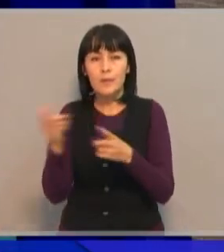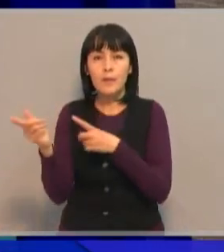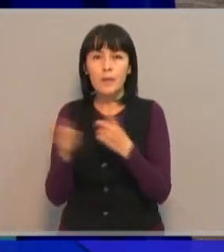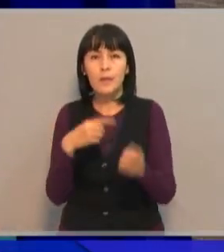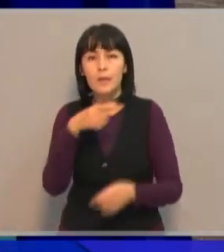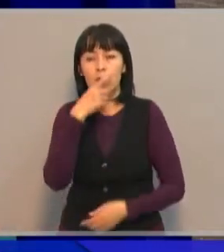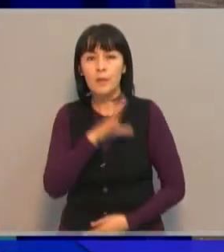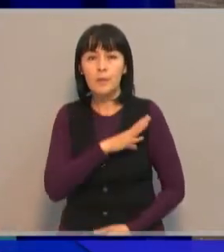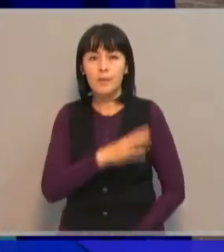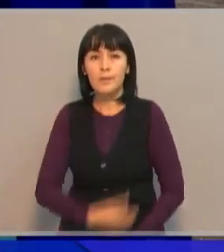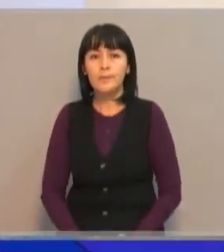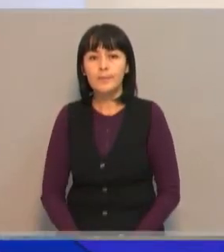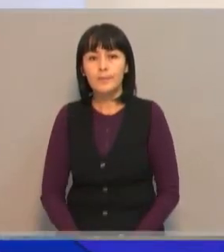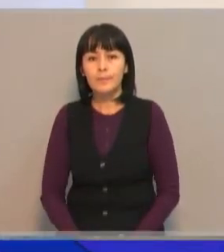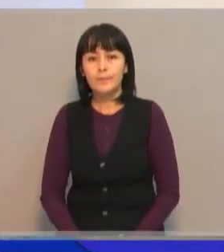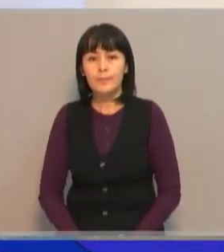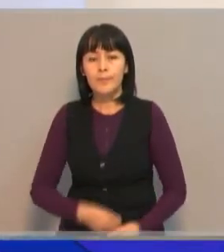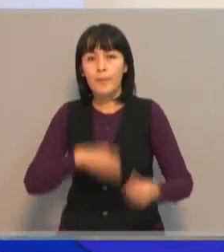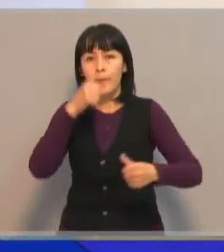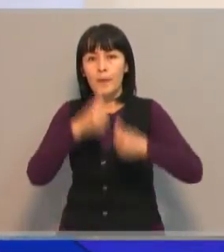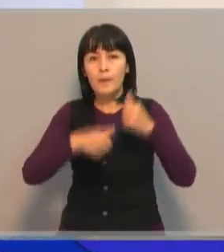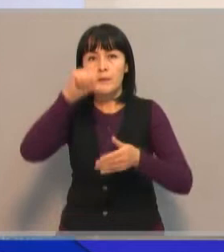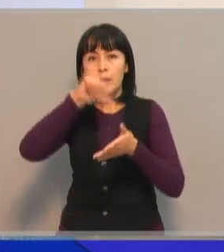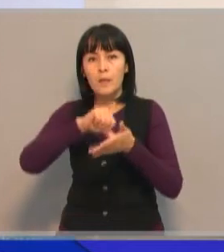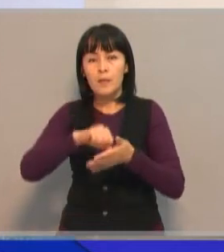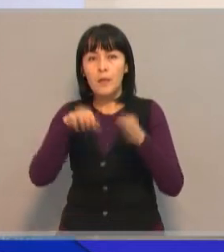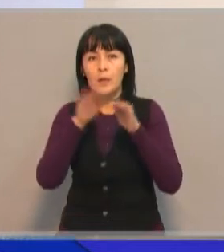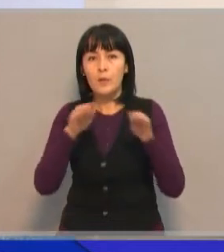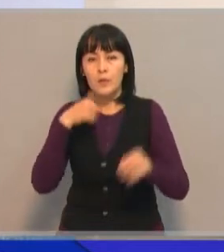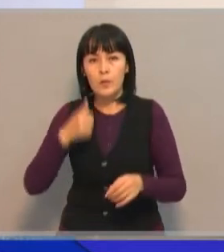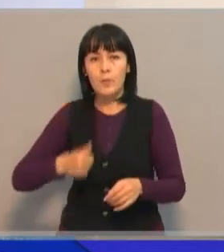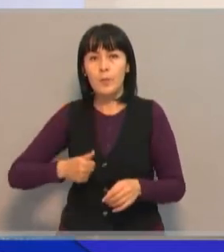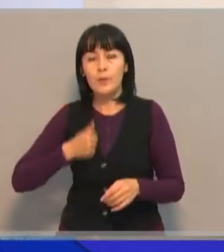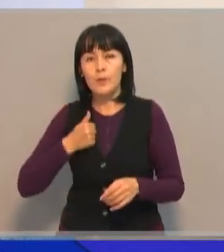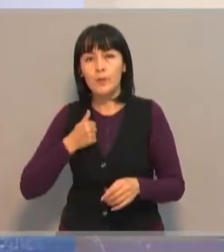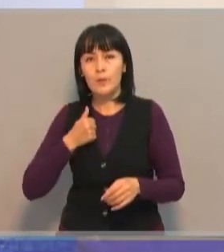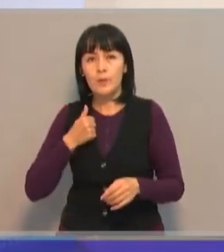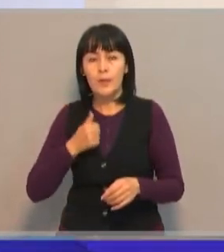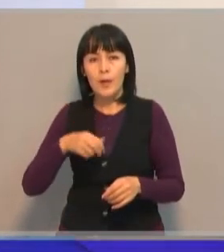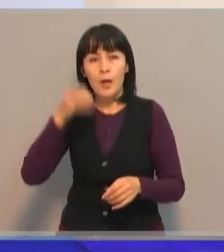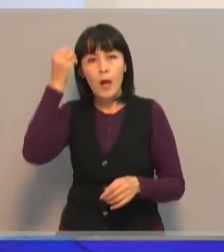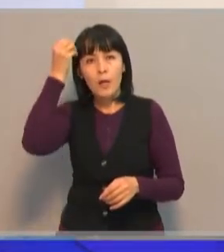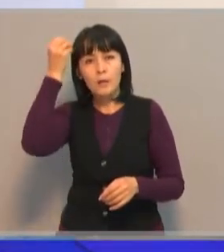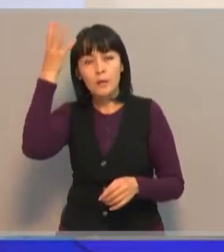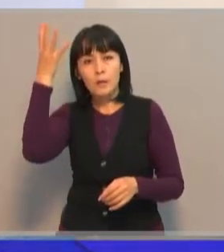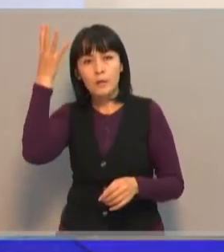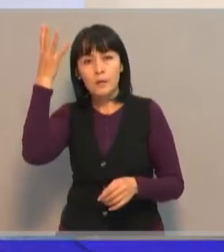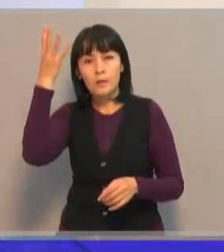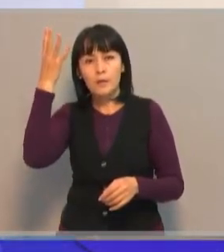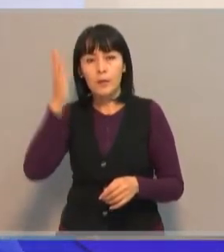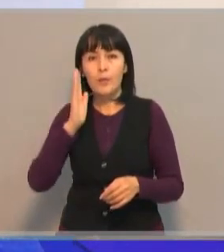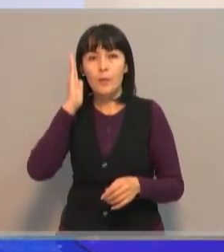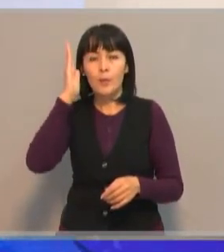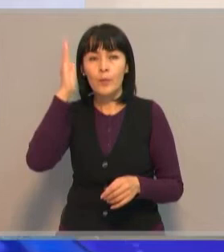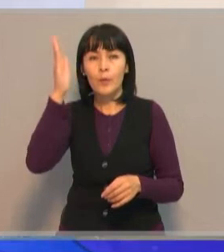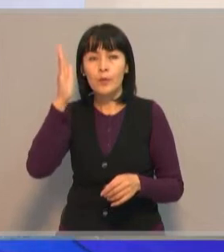екенін жеткізді. Дебатқа қатысқан оқушылар патриотты, білімді, ақылды,